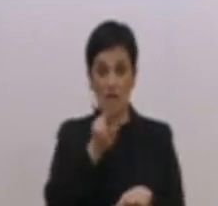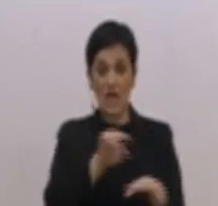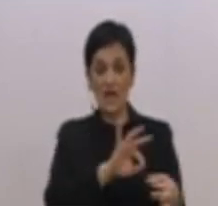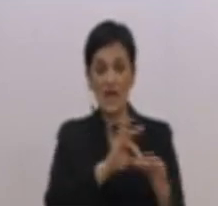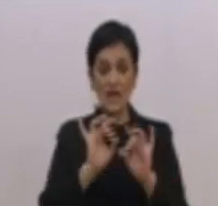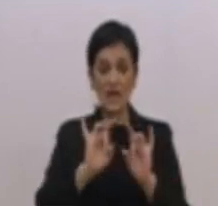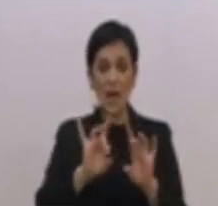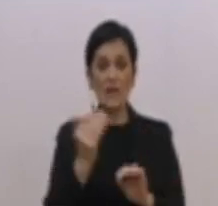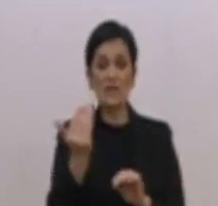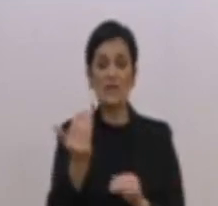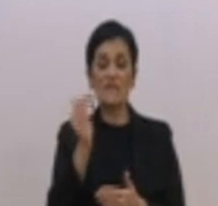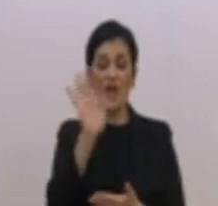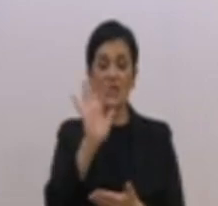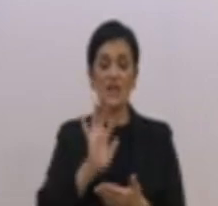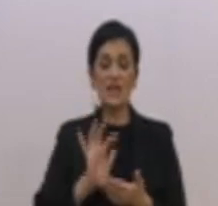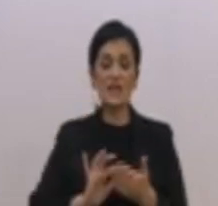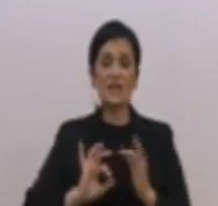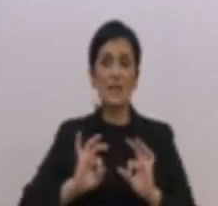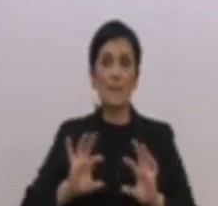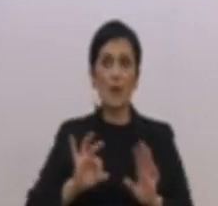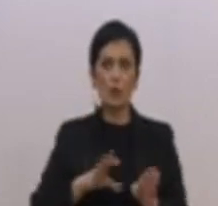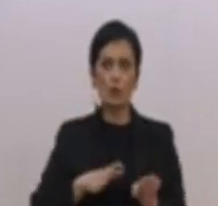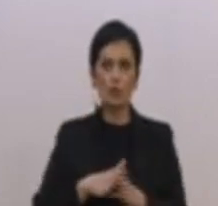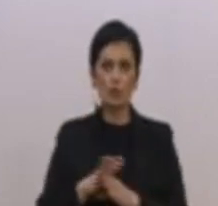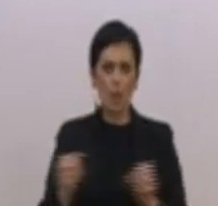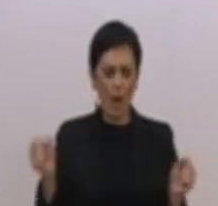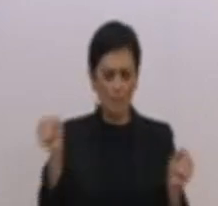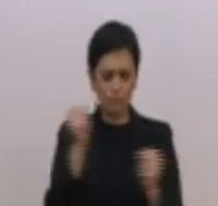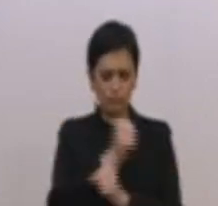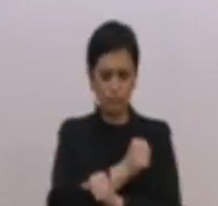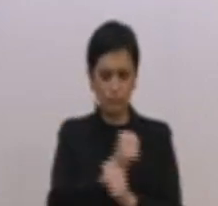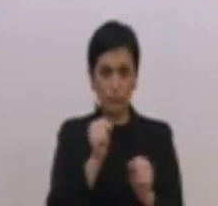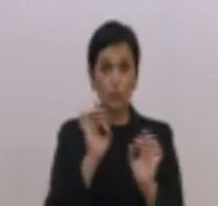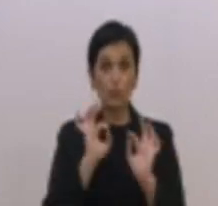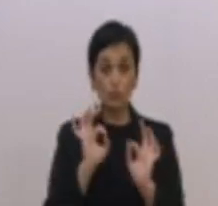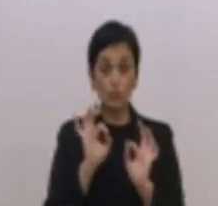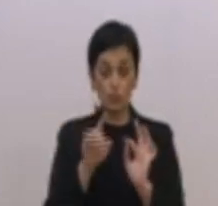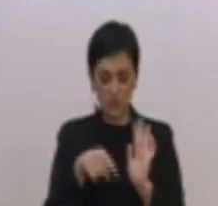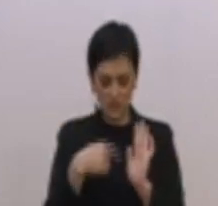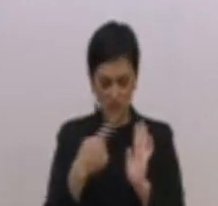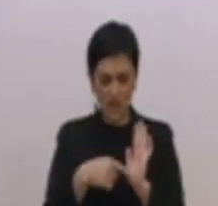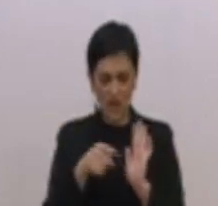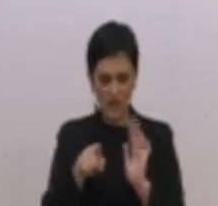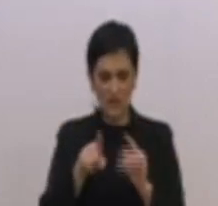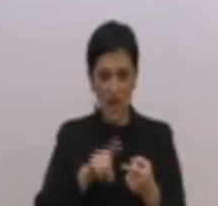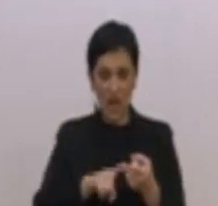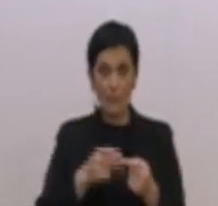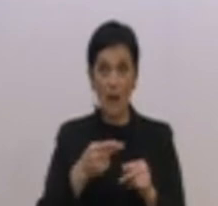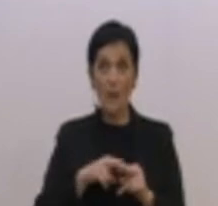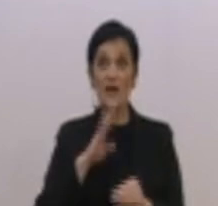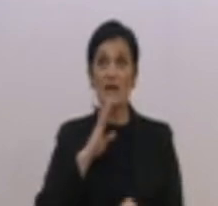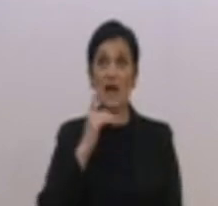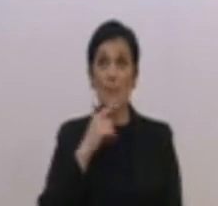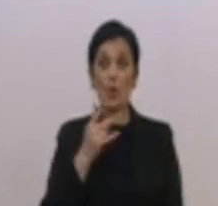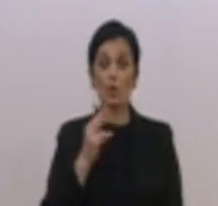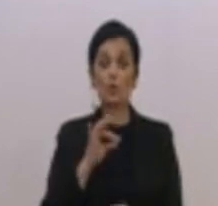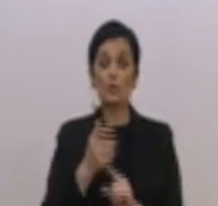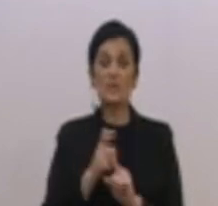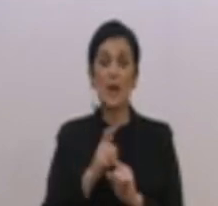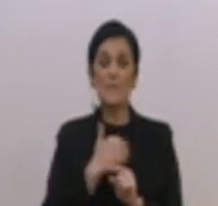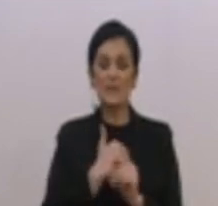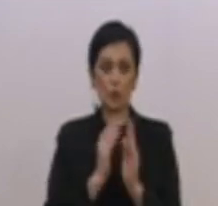თქვენი განცხადების სრული აბსურდულობა. Ზუსტად ამ საკითხს ეხება. Ამიტომ ქალბატონინო, ძალიან მინდა გთხოვოთ,